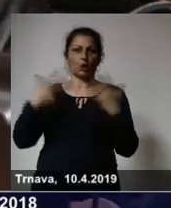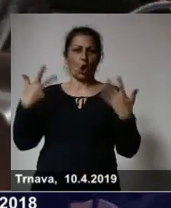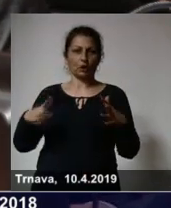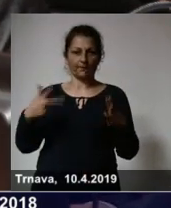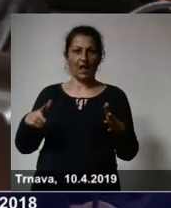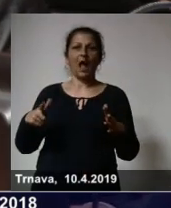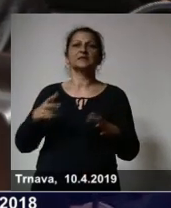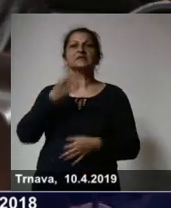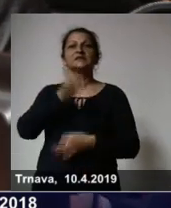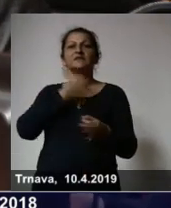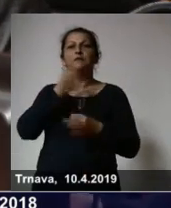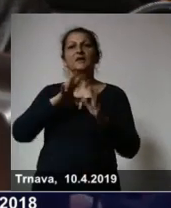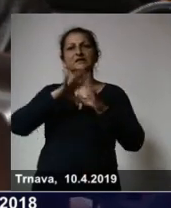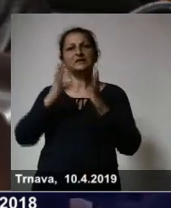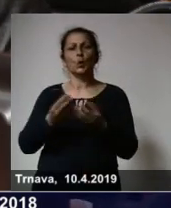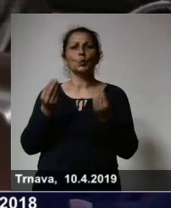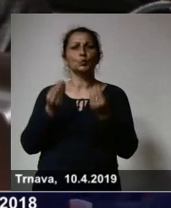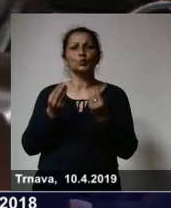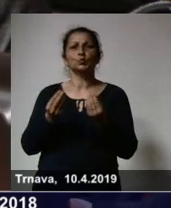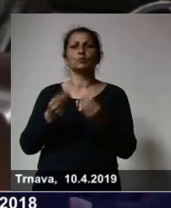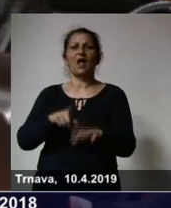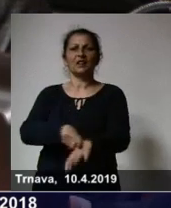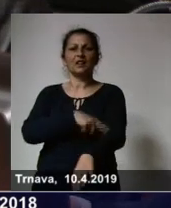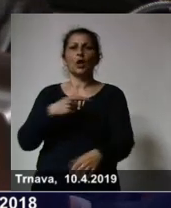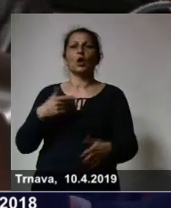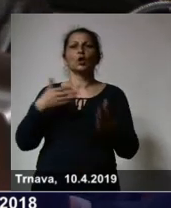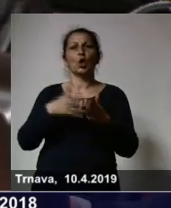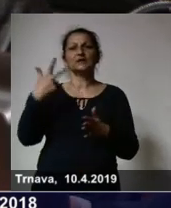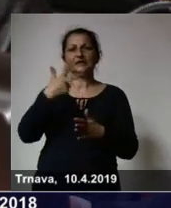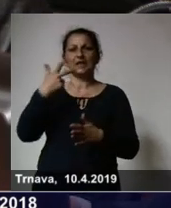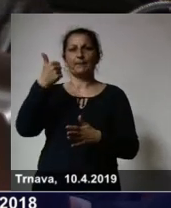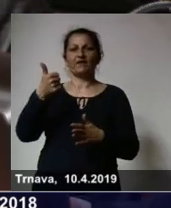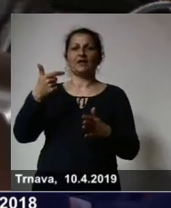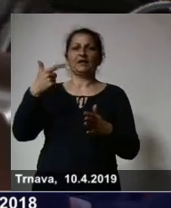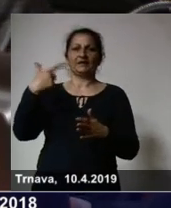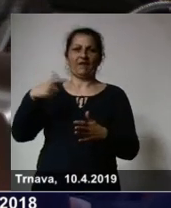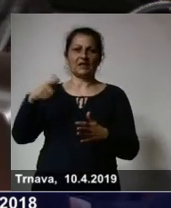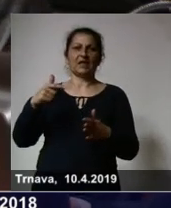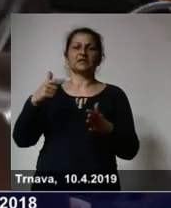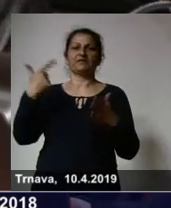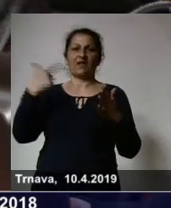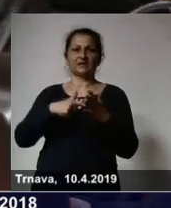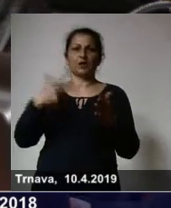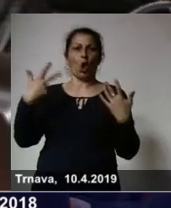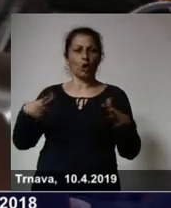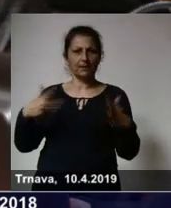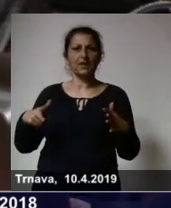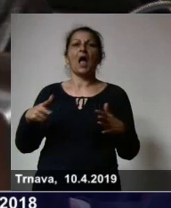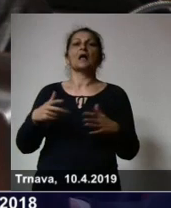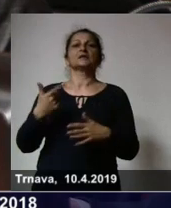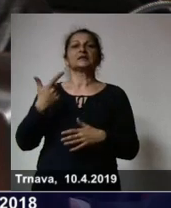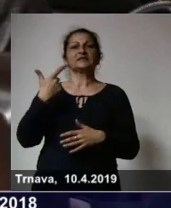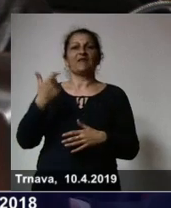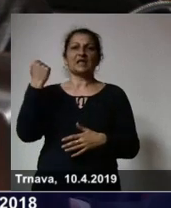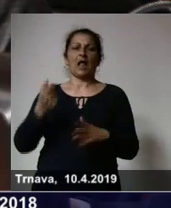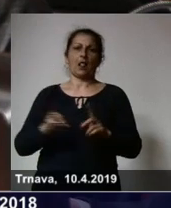31.12.2018. Z informácie o celkovej sume dlhu k 31.12.2018 vyplýva, že dve základné podmienky